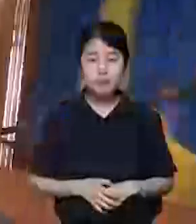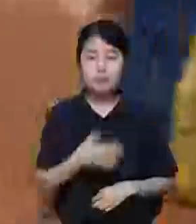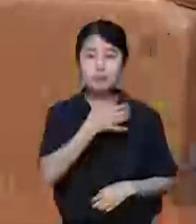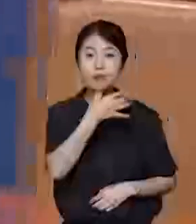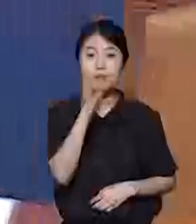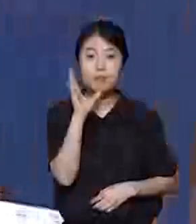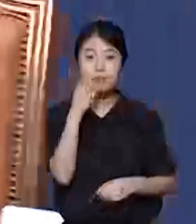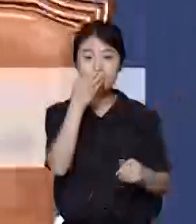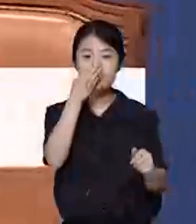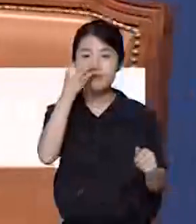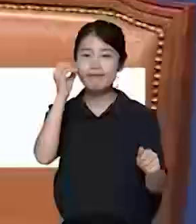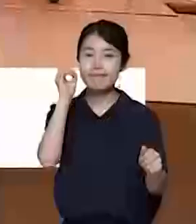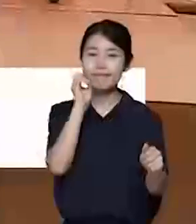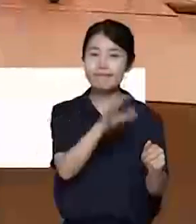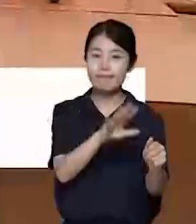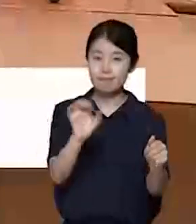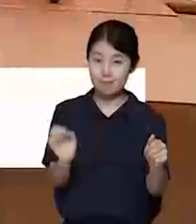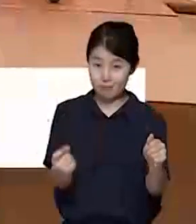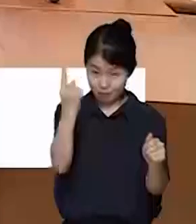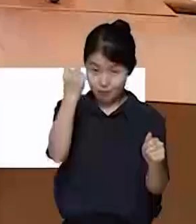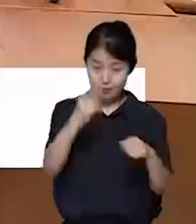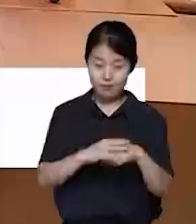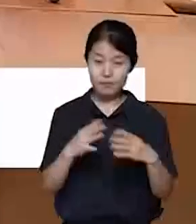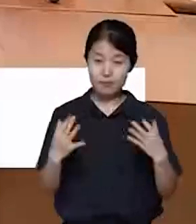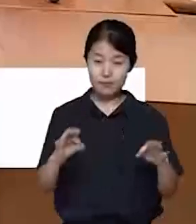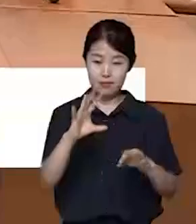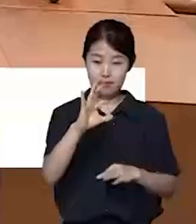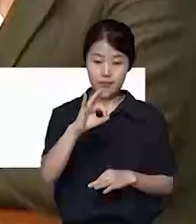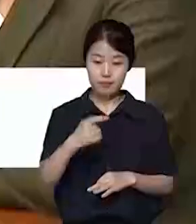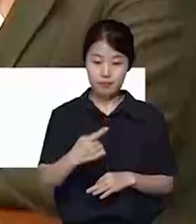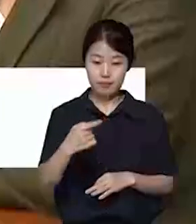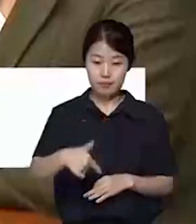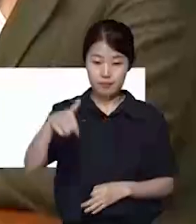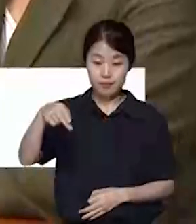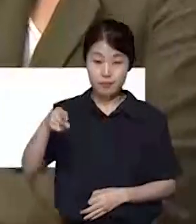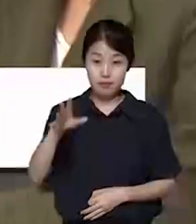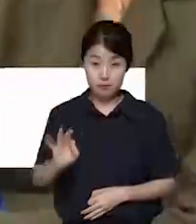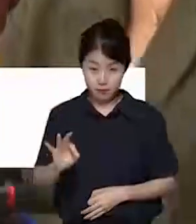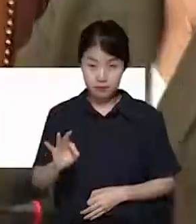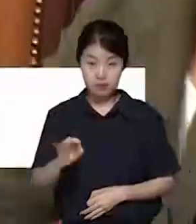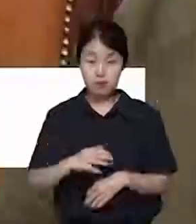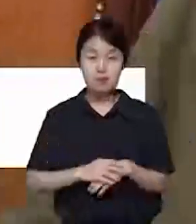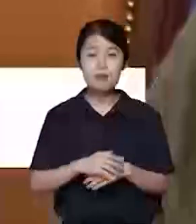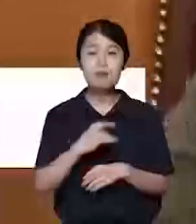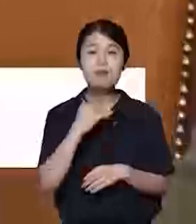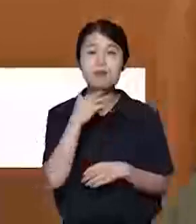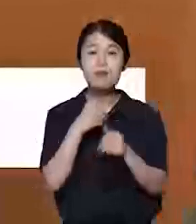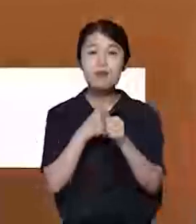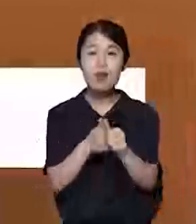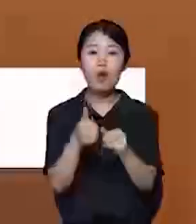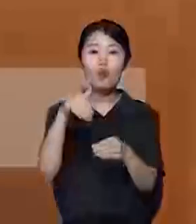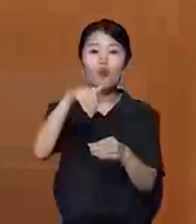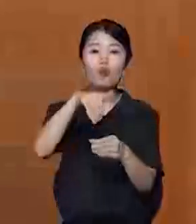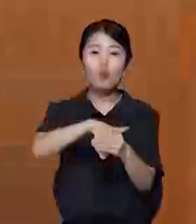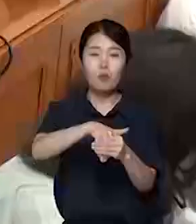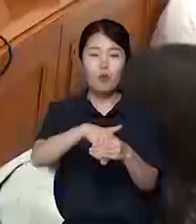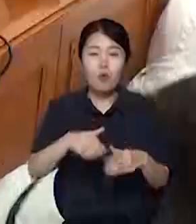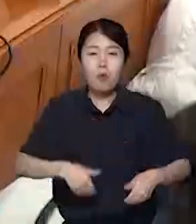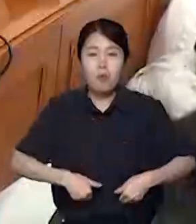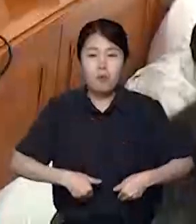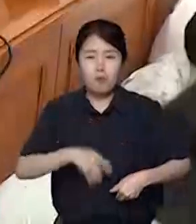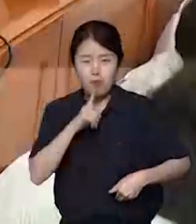노인 폄하 논란에 불을 지핀 더불어민주당 김은경 혁신위원장의 여명비례 투표권 발언.